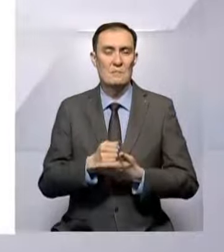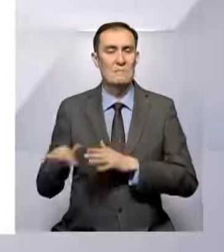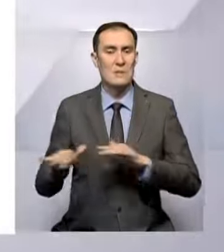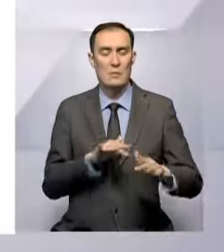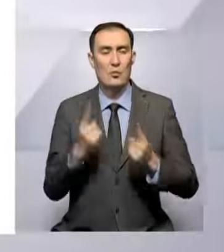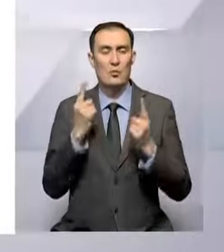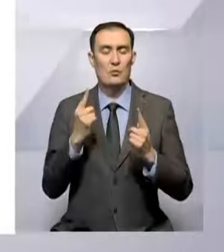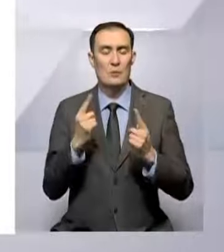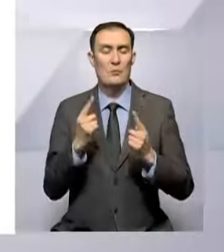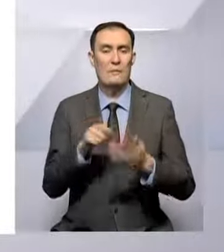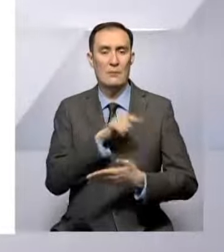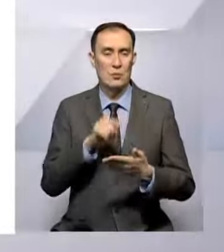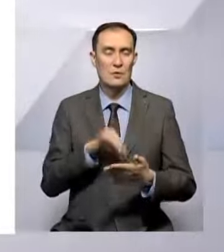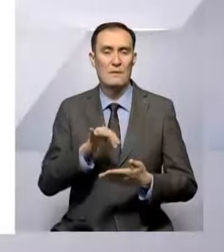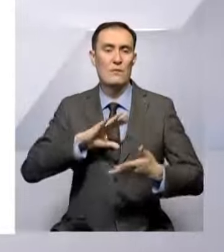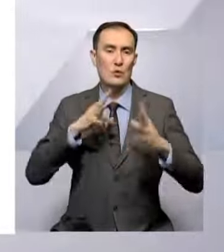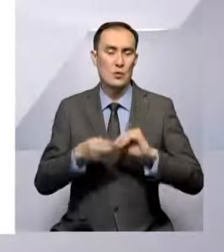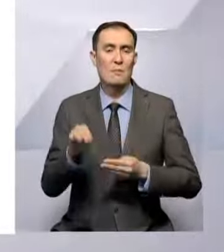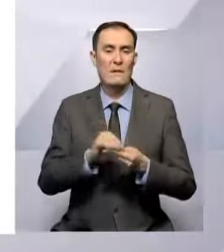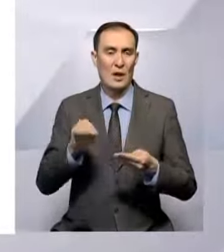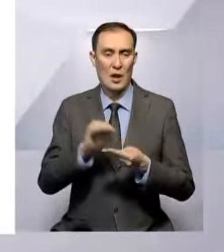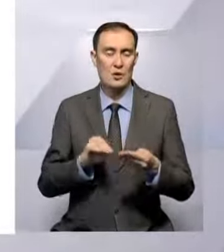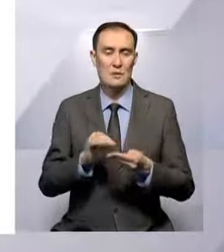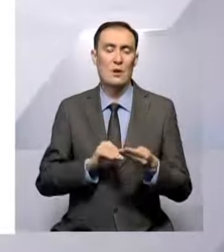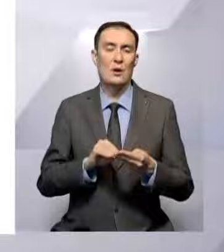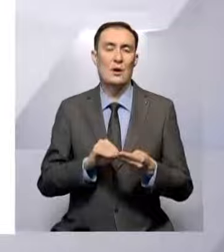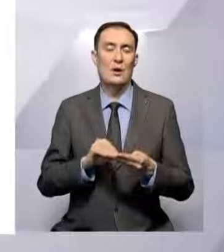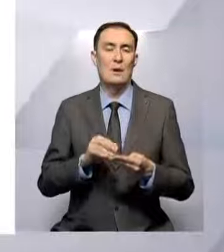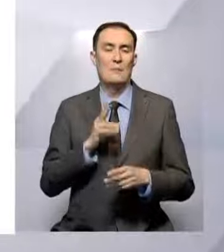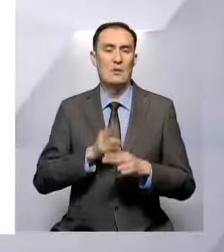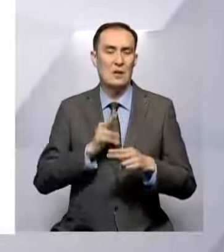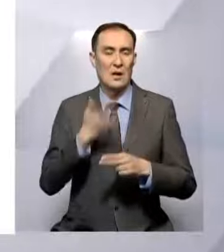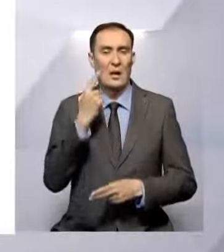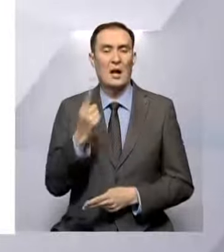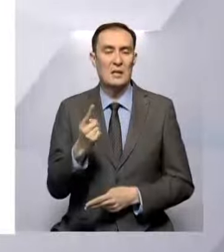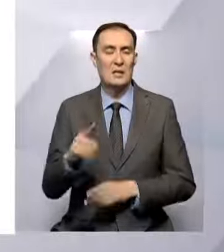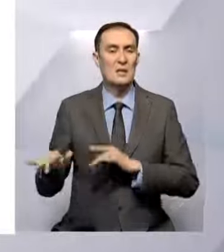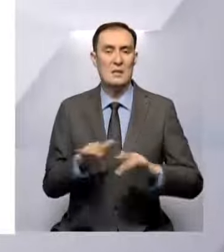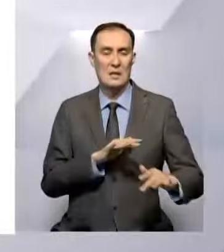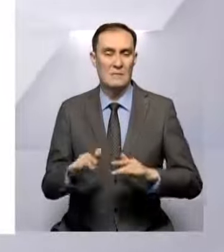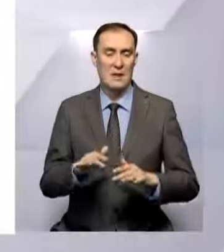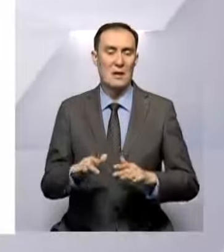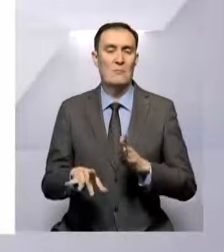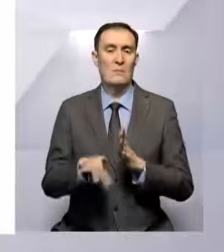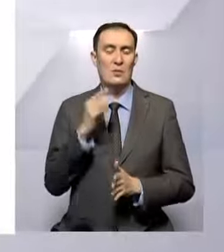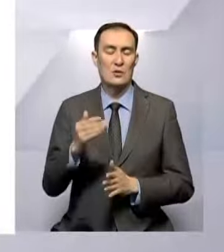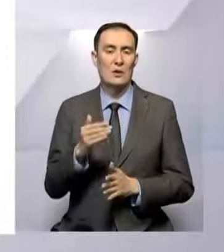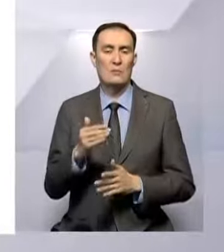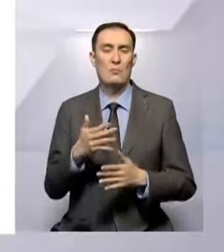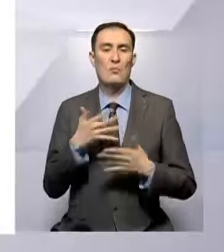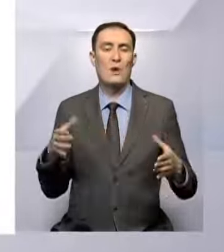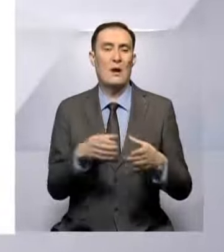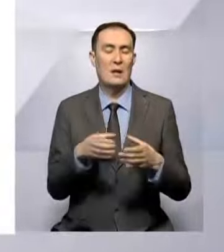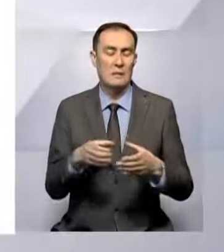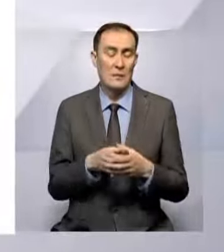по глобальному кризису и приводит к повторяющимся сценариям, когда односторонние действия предпочитаются